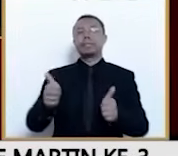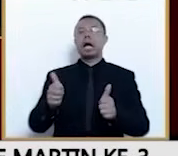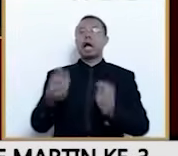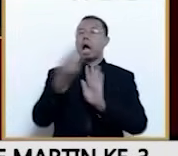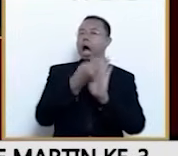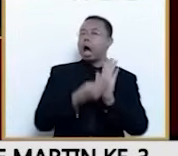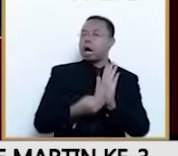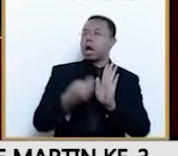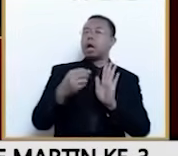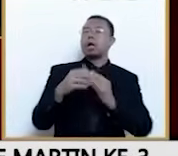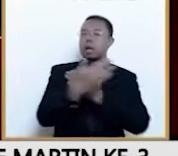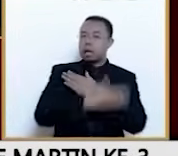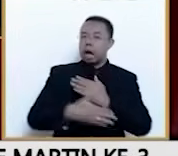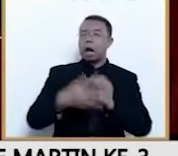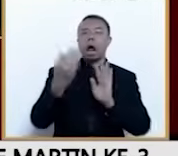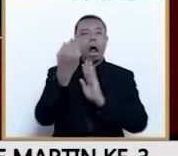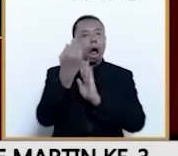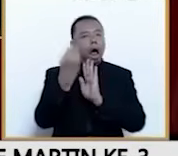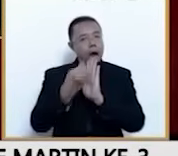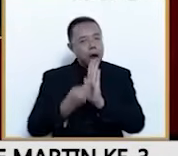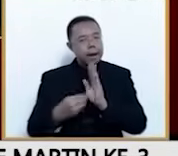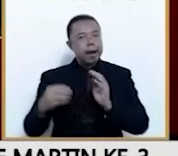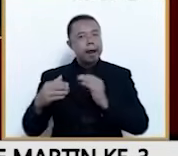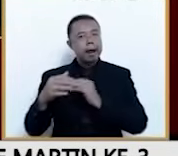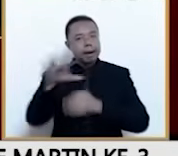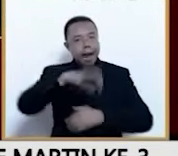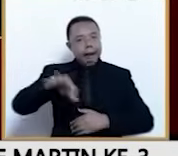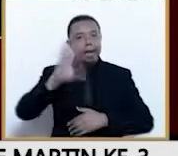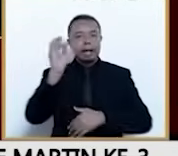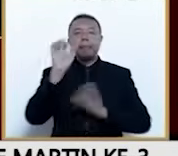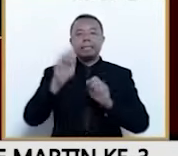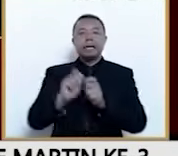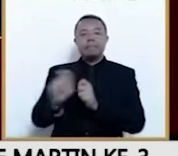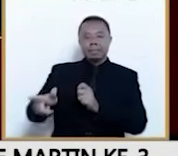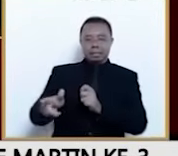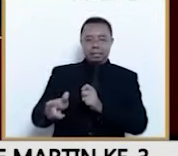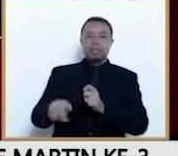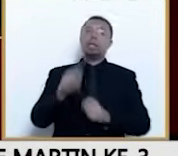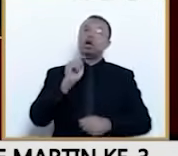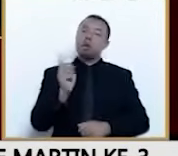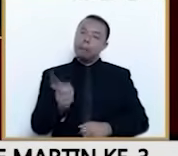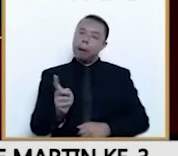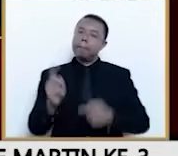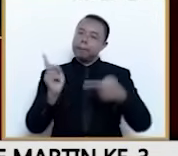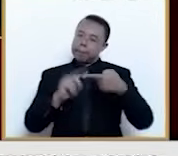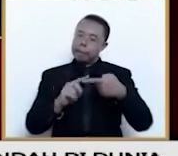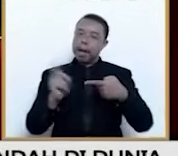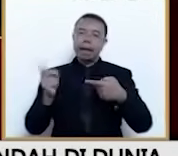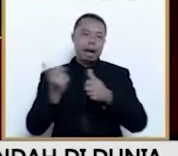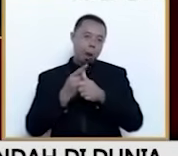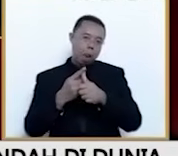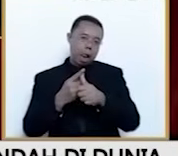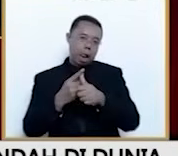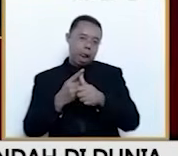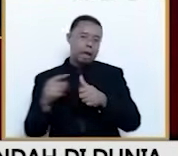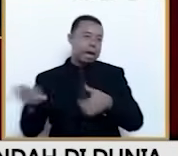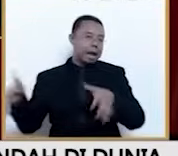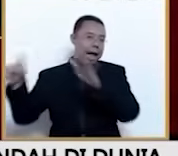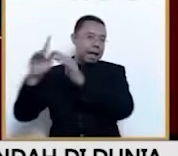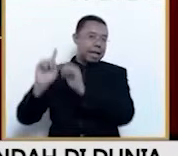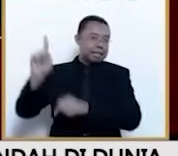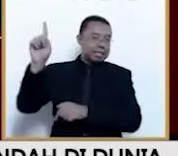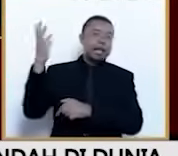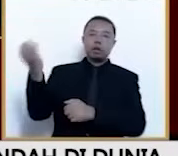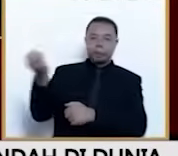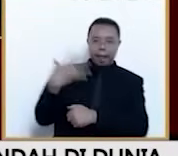Dana APBD Jakarta memungkinkan untuk itu. Oleh karena itu, pertama dari hulu. Hulu saya kira memang tadi